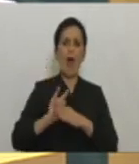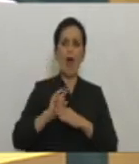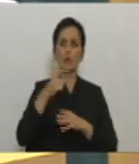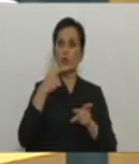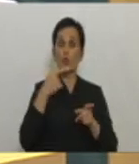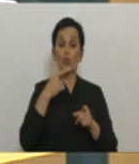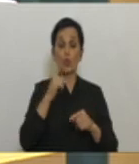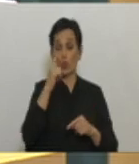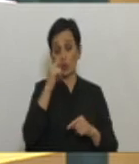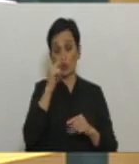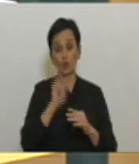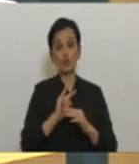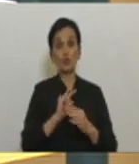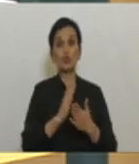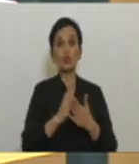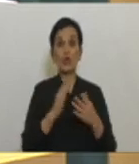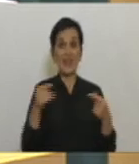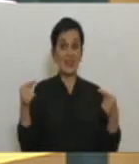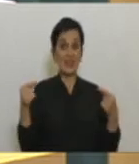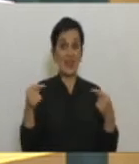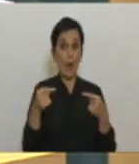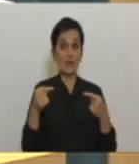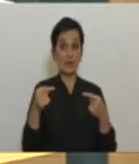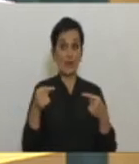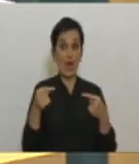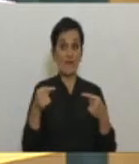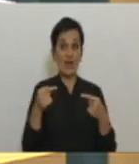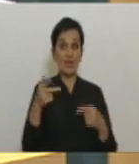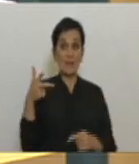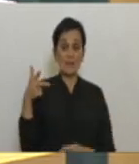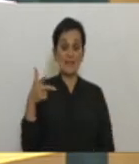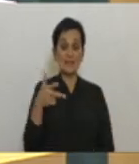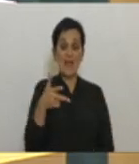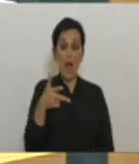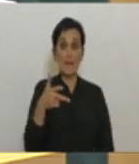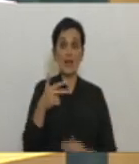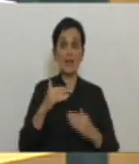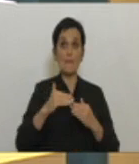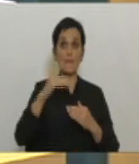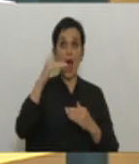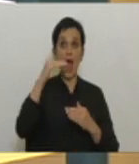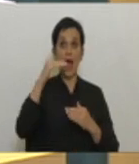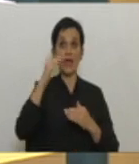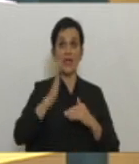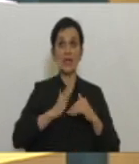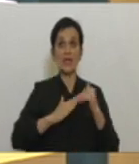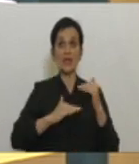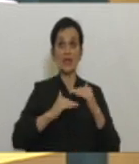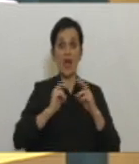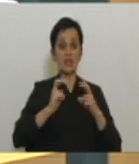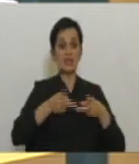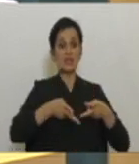არის? ტყუილია დამთხევა, რომ 3000-მდე მაღალი კლასის